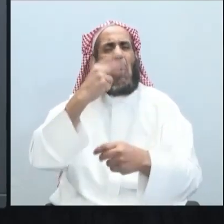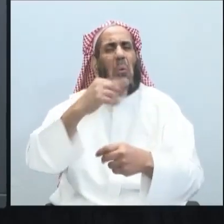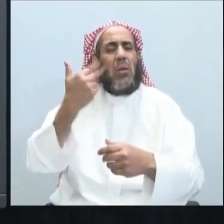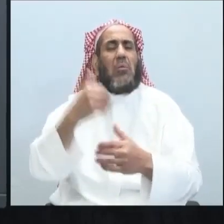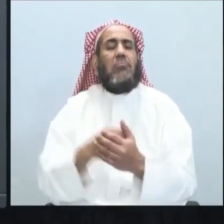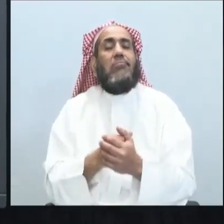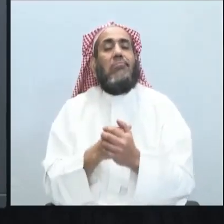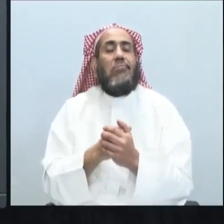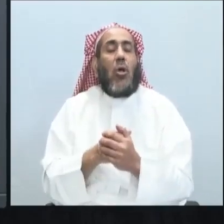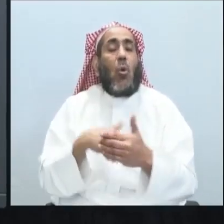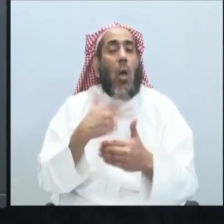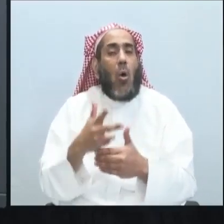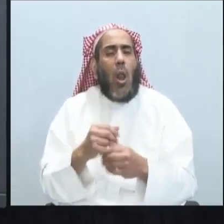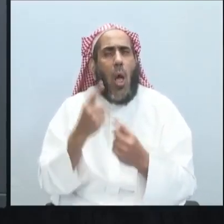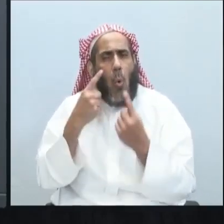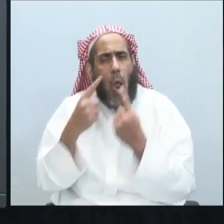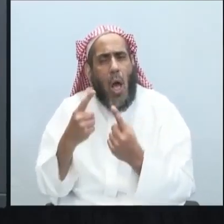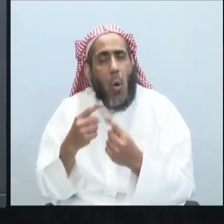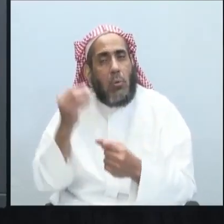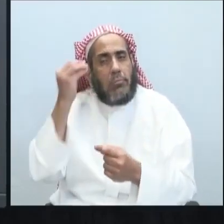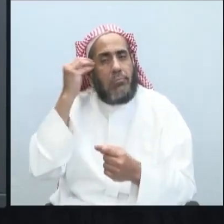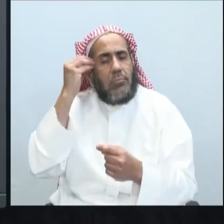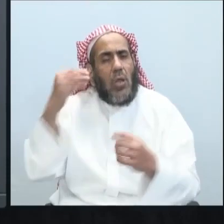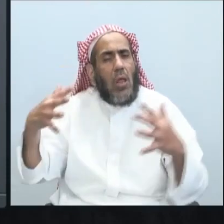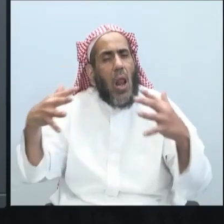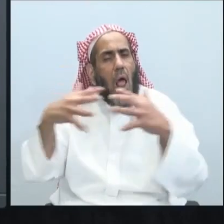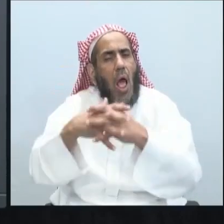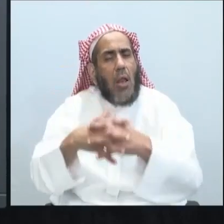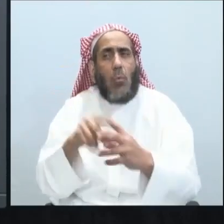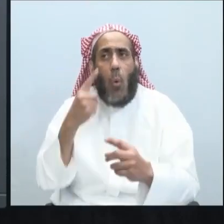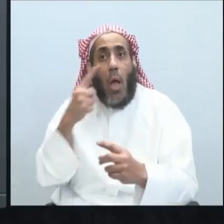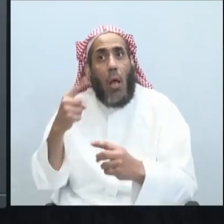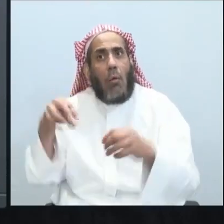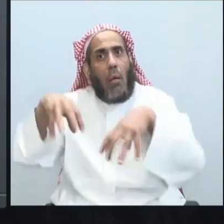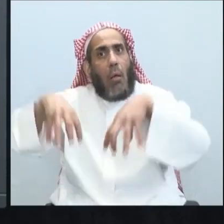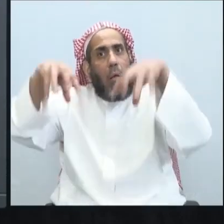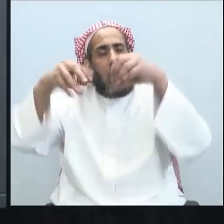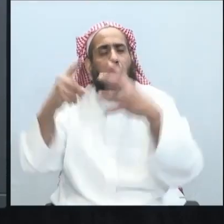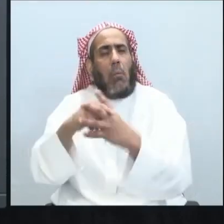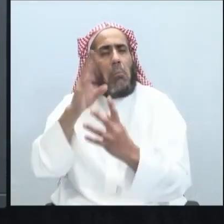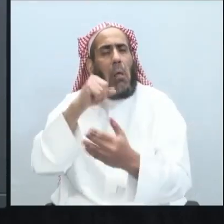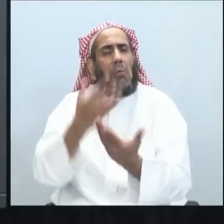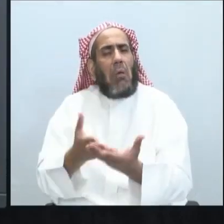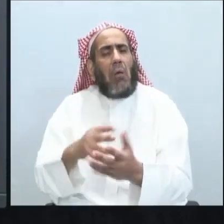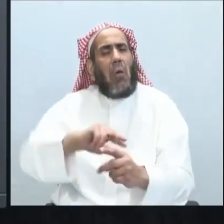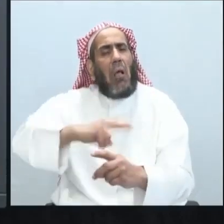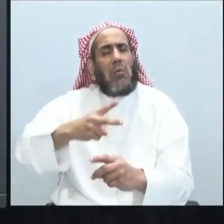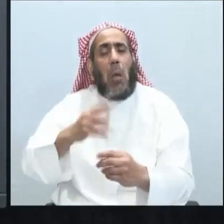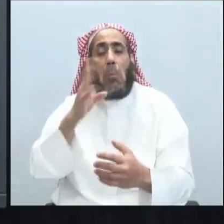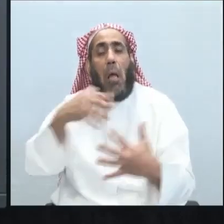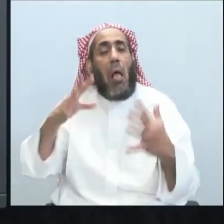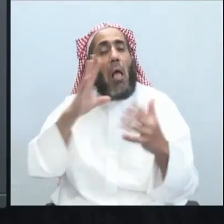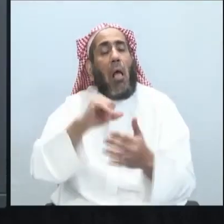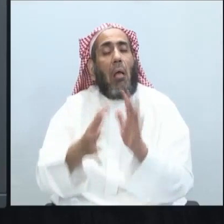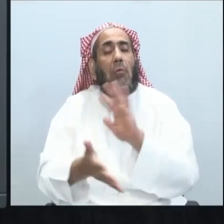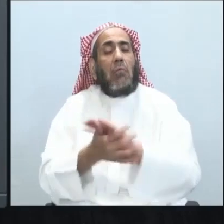اليه ثم يقول لو تراه علمت ان الليالي ف ترى هذا القصر وانه مهجور وكيف انه اصبح خاليا وليس